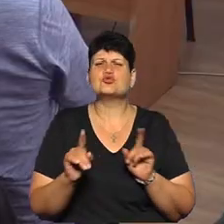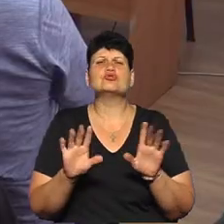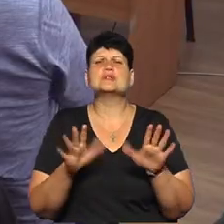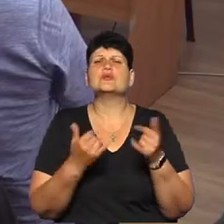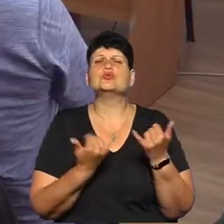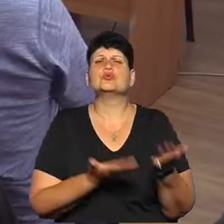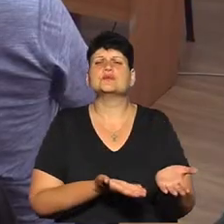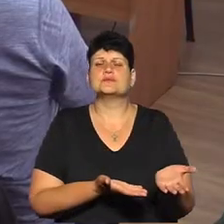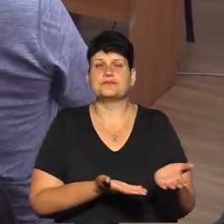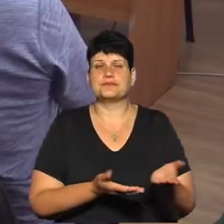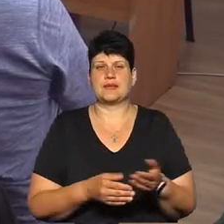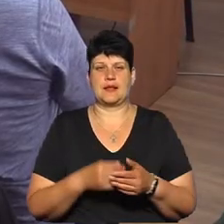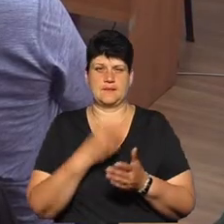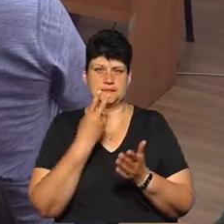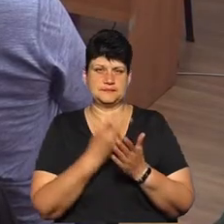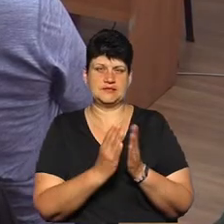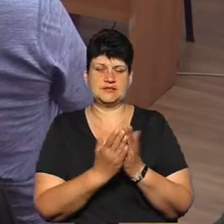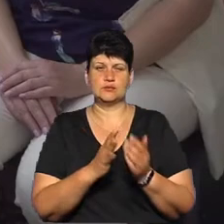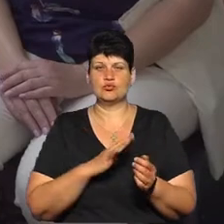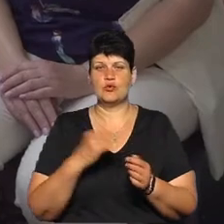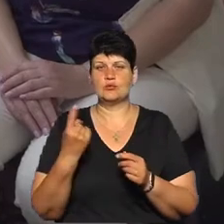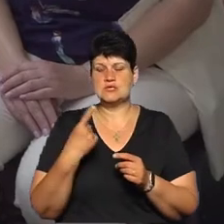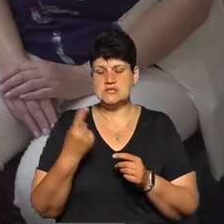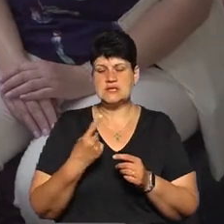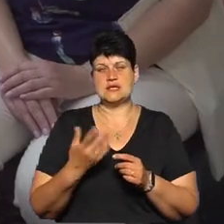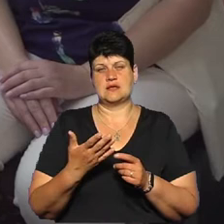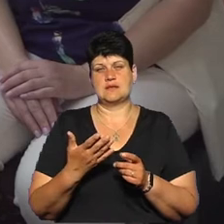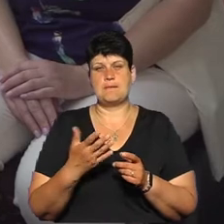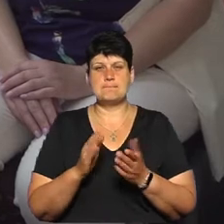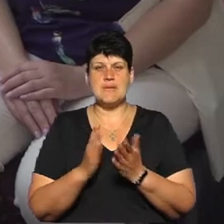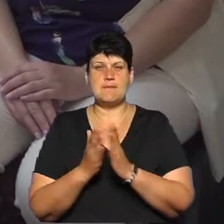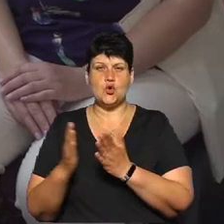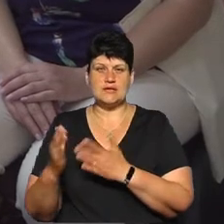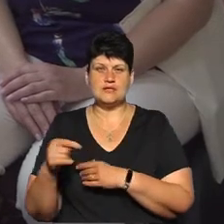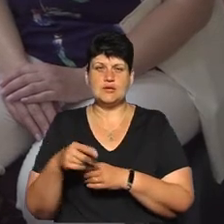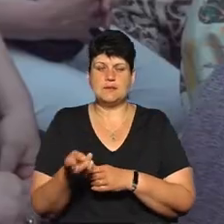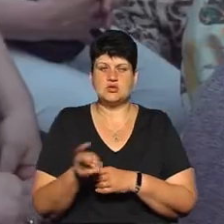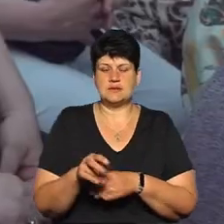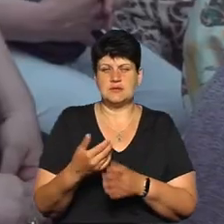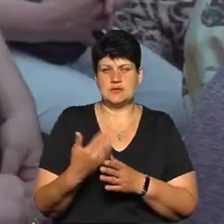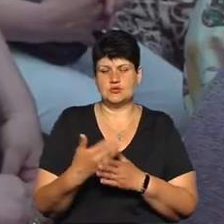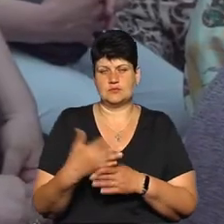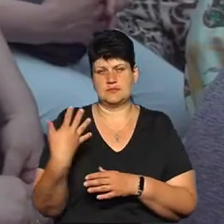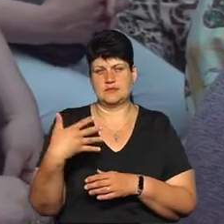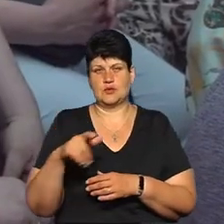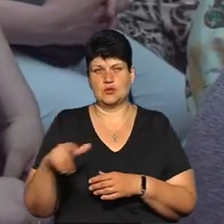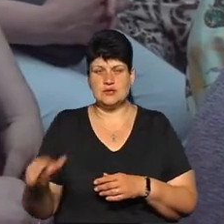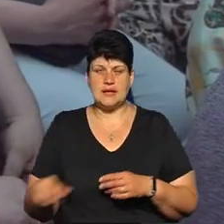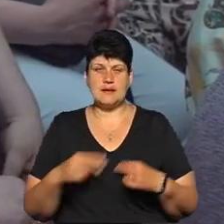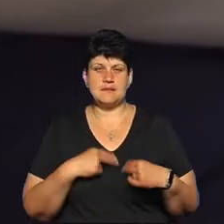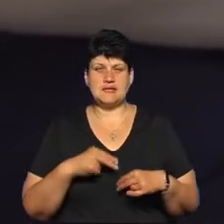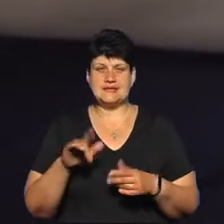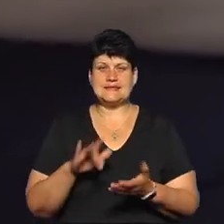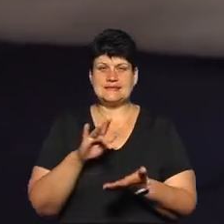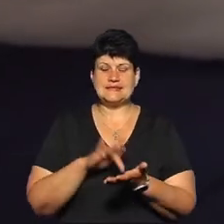сьогодні. Презентація книги відбулася в обласній універсальній науковій бібліотеці. Сюди прийшли близько півсотні людей. Серед них – працівниця Центральної